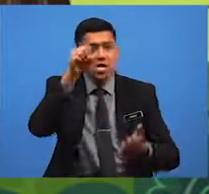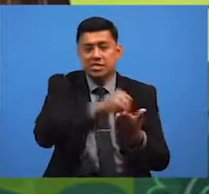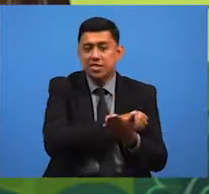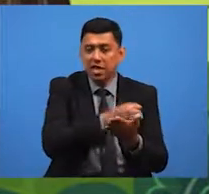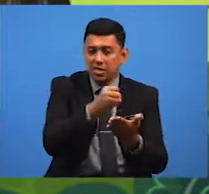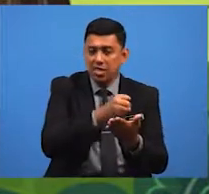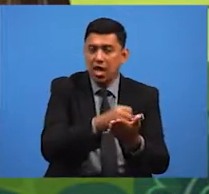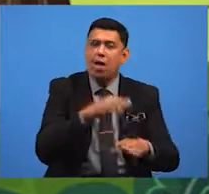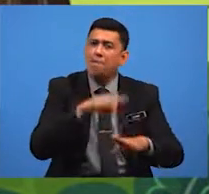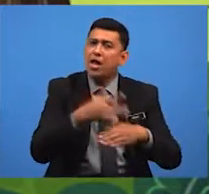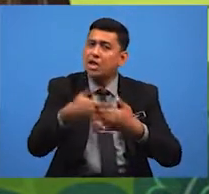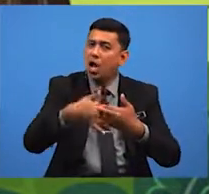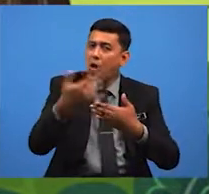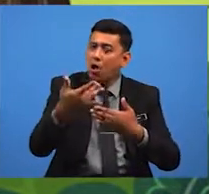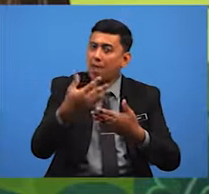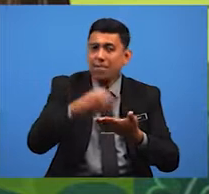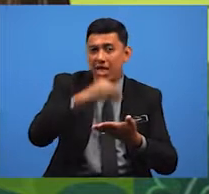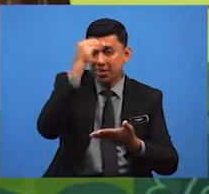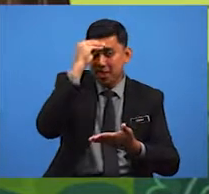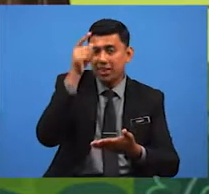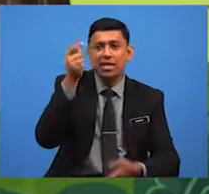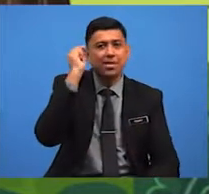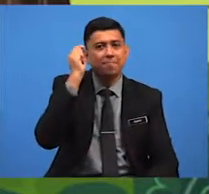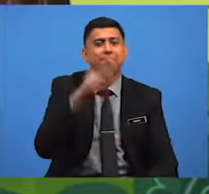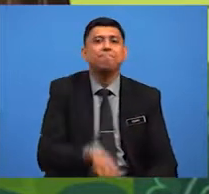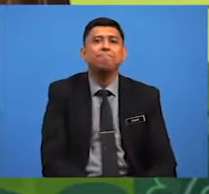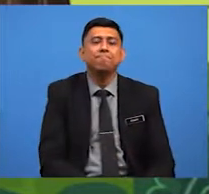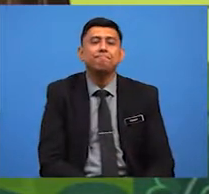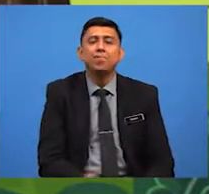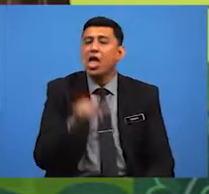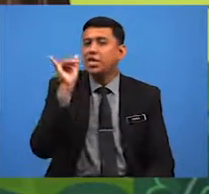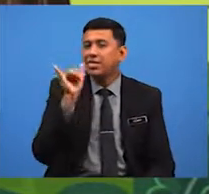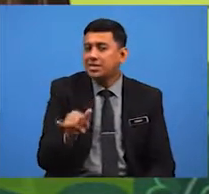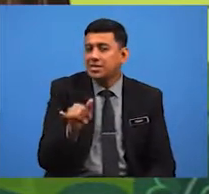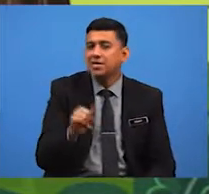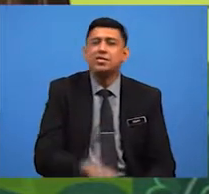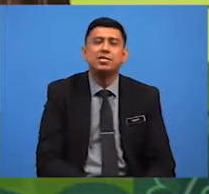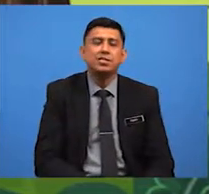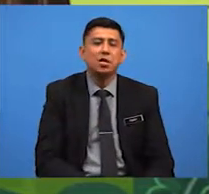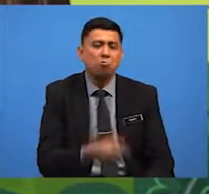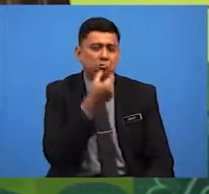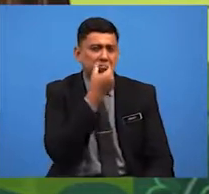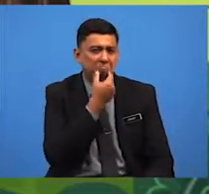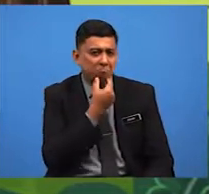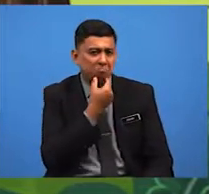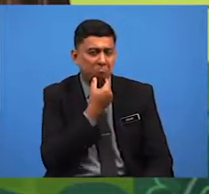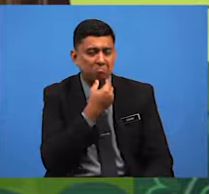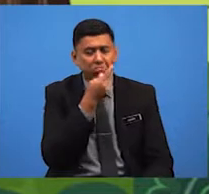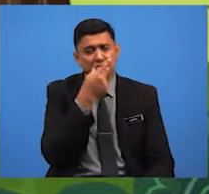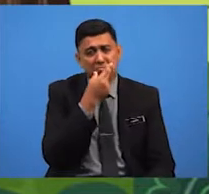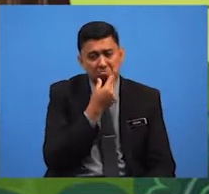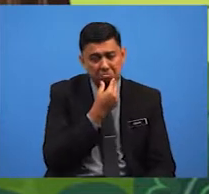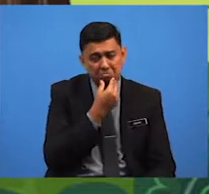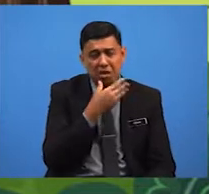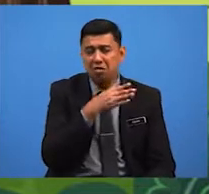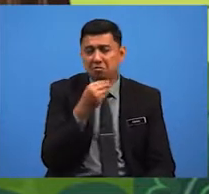ini pada awal pembelajaran tadi? Ya, sedih, pilu